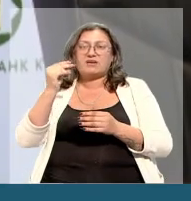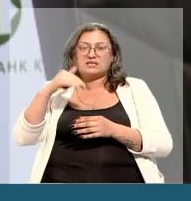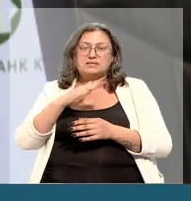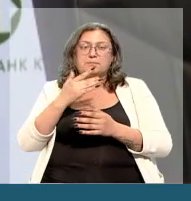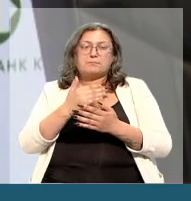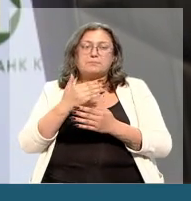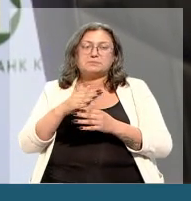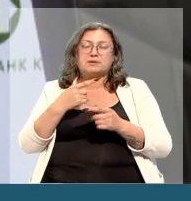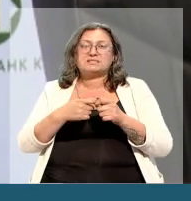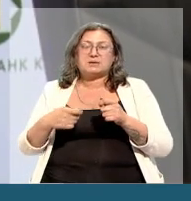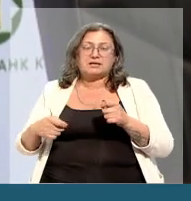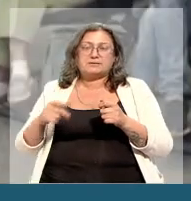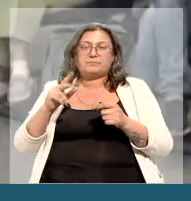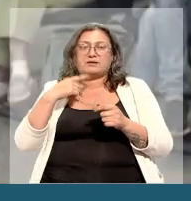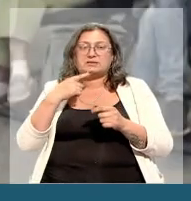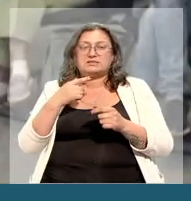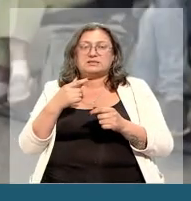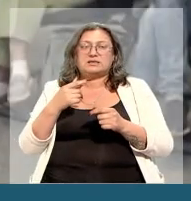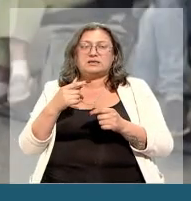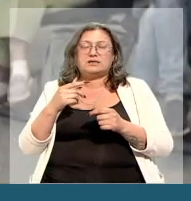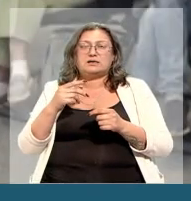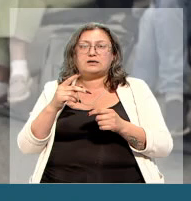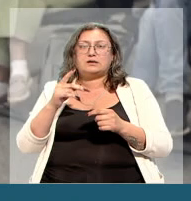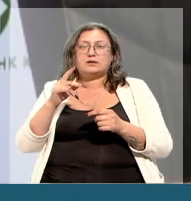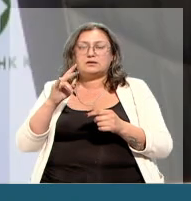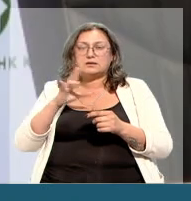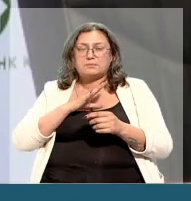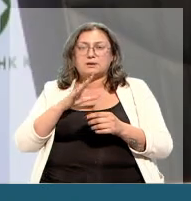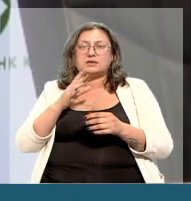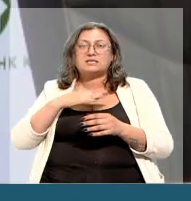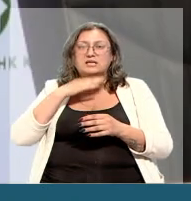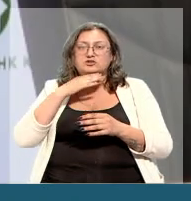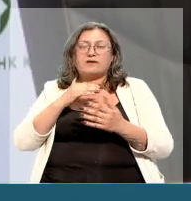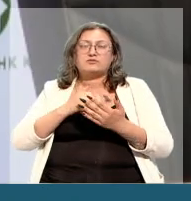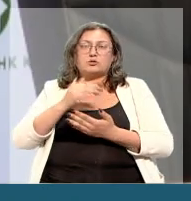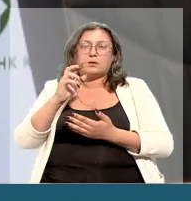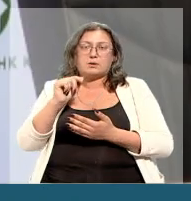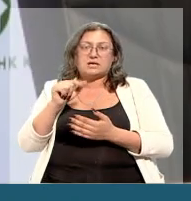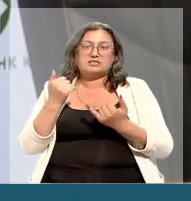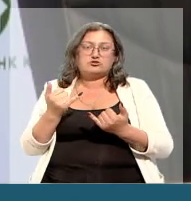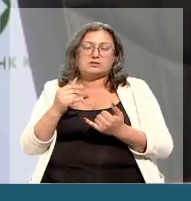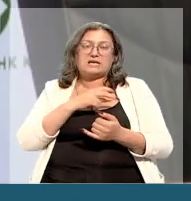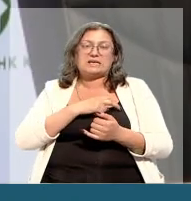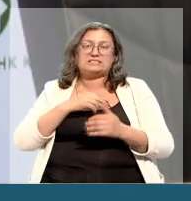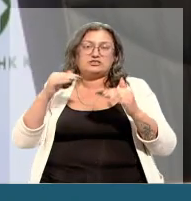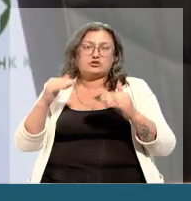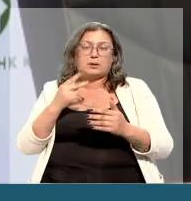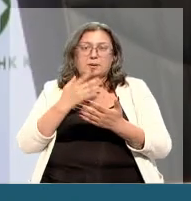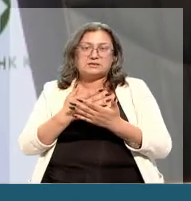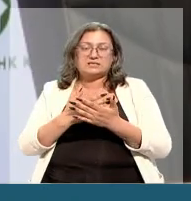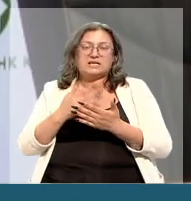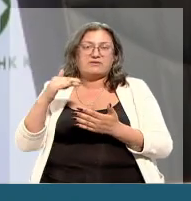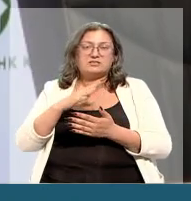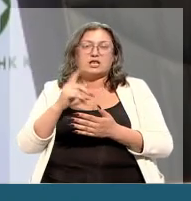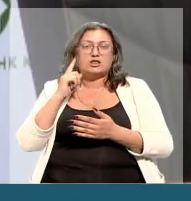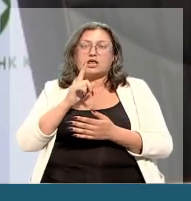постепенно замедляться. Как подчеркнул Тимур Сулейменов, был эффект достаточно высокой базы. Но сейчас резких снижений показателей инфляции